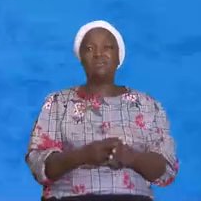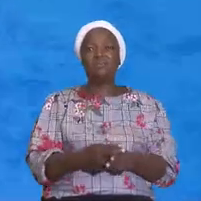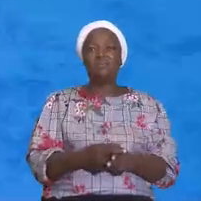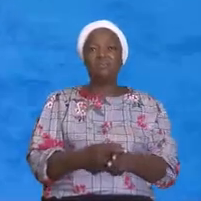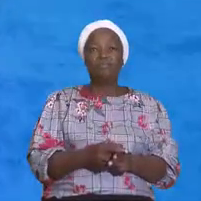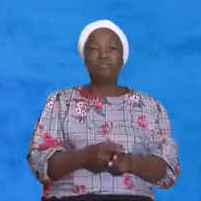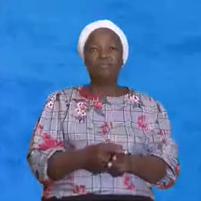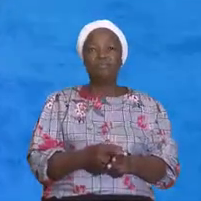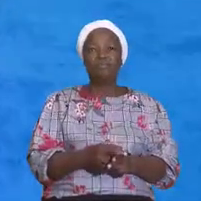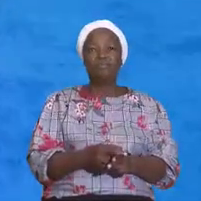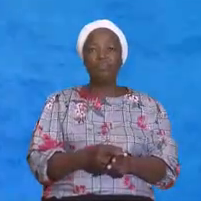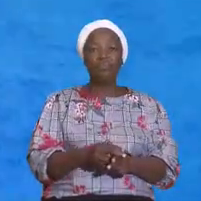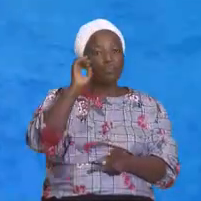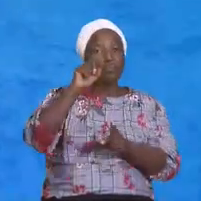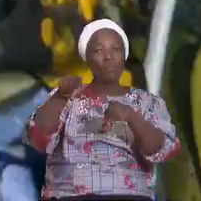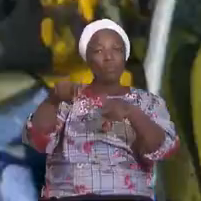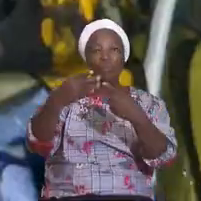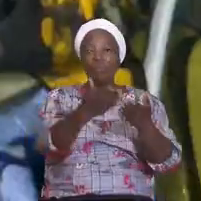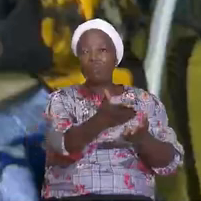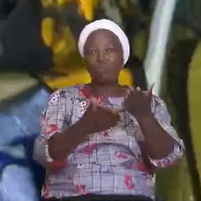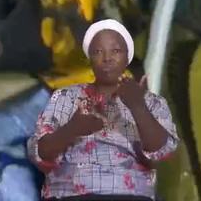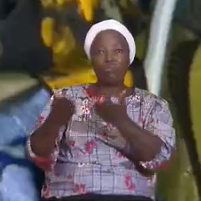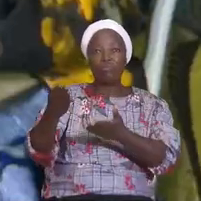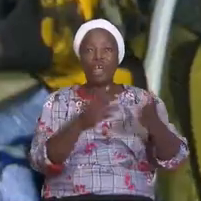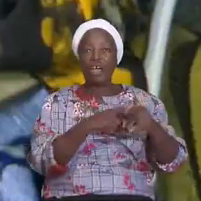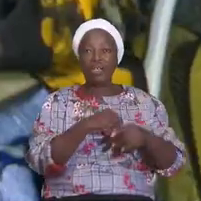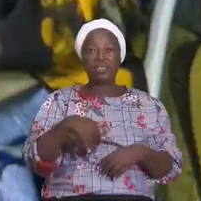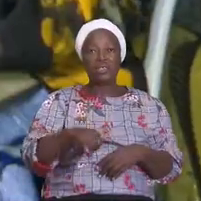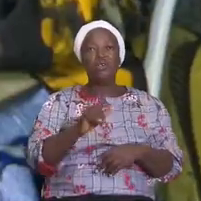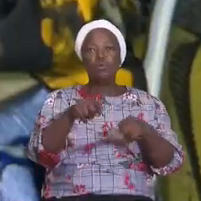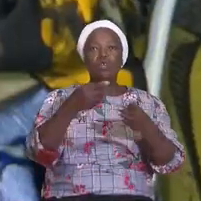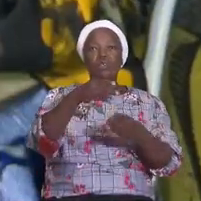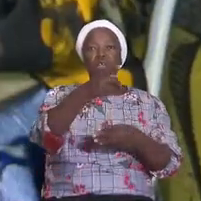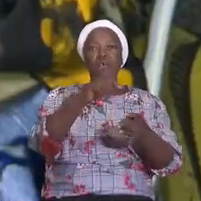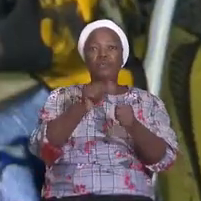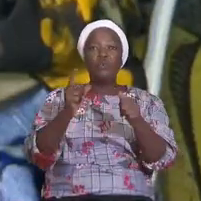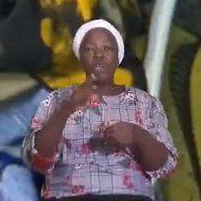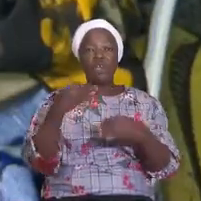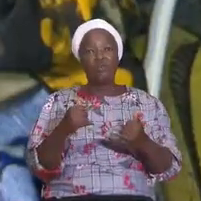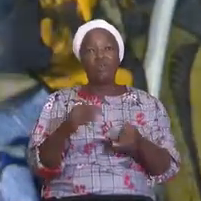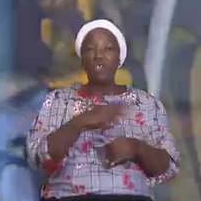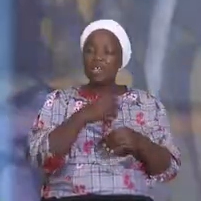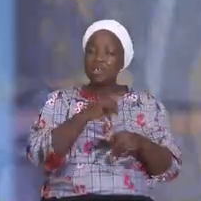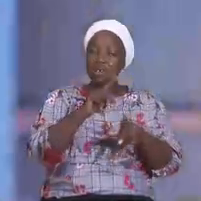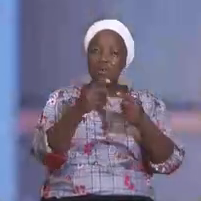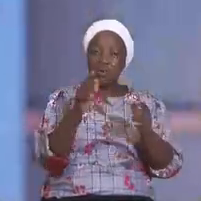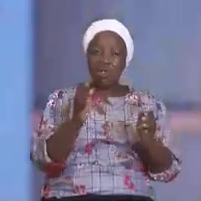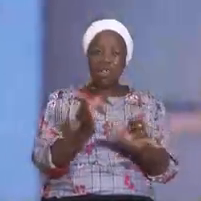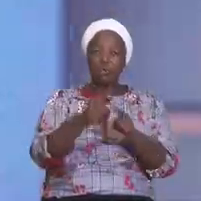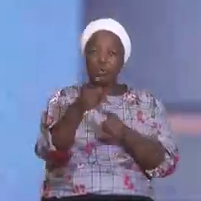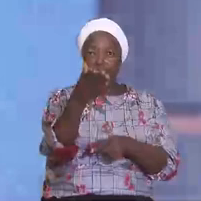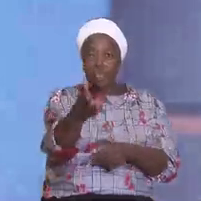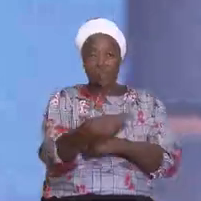va briser de ta vie au nom de Jésus. Il allait partout et il va